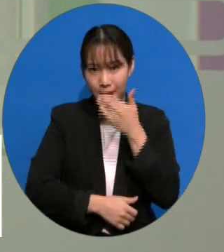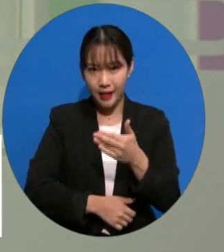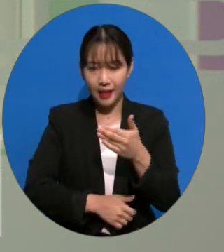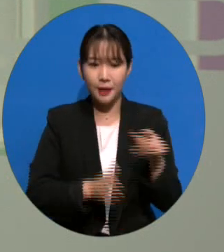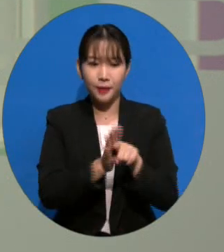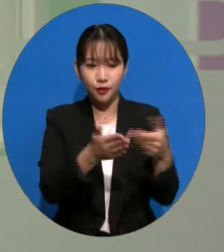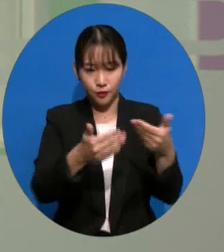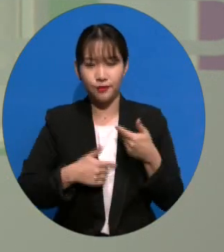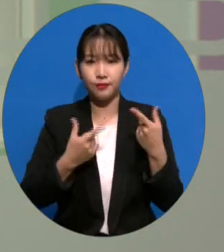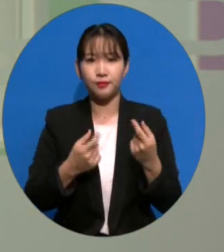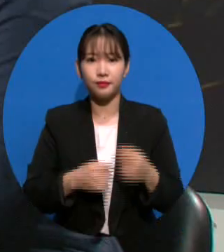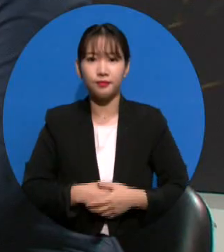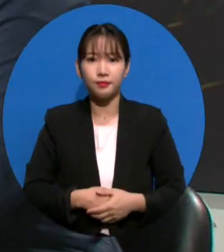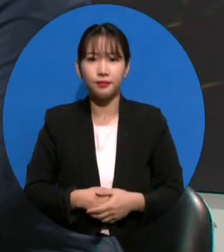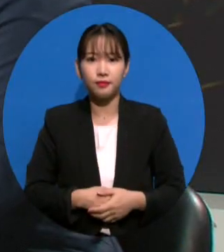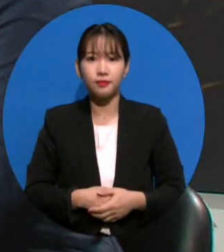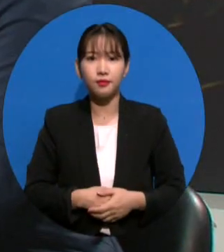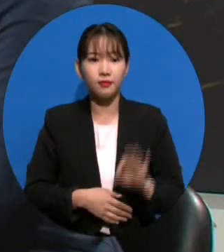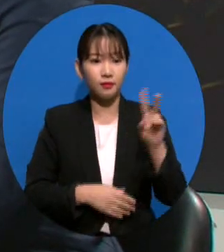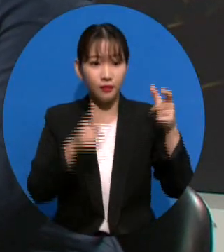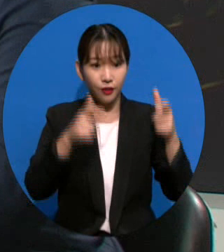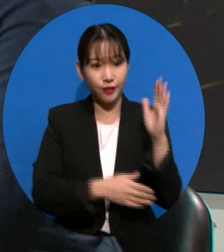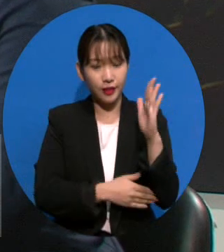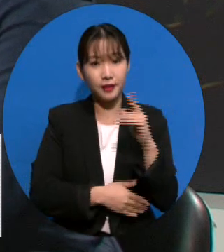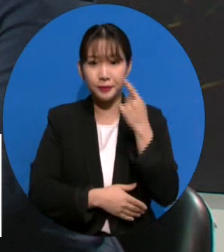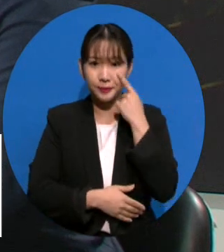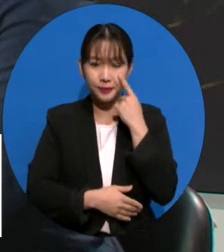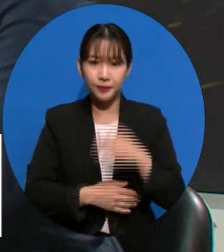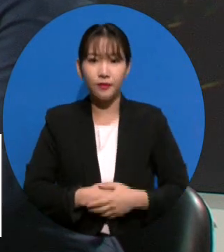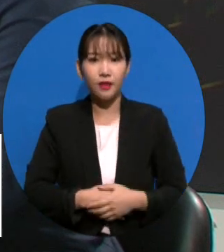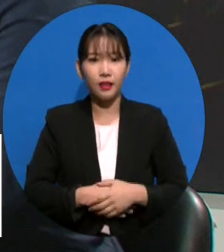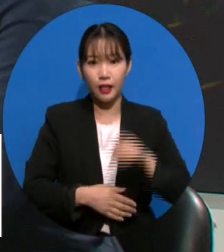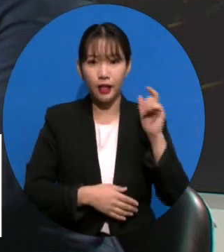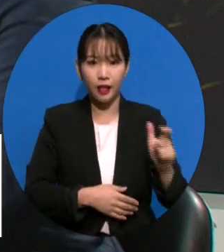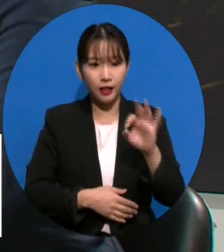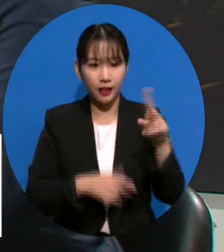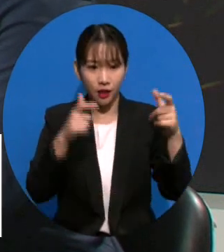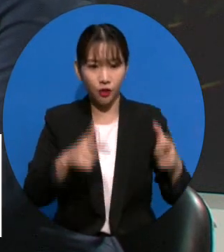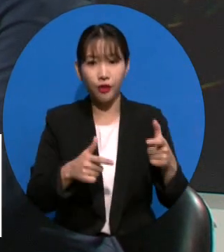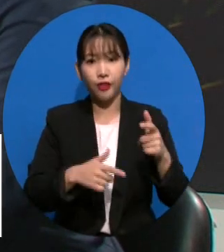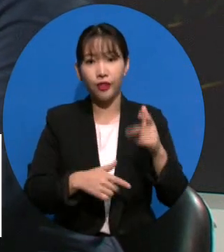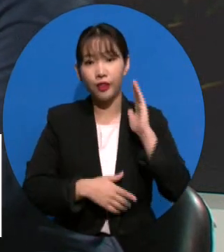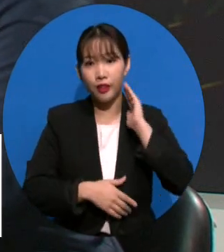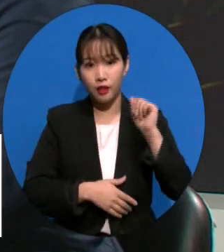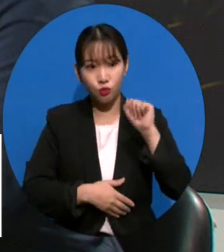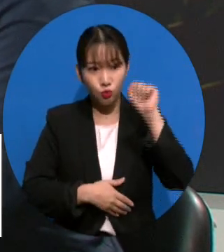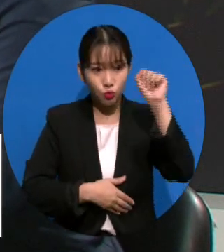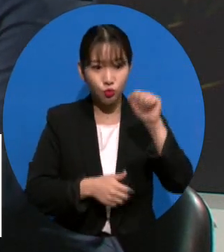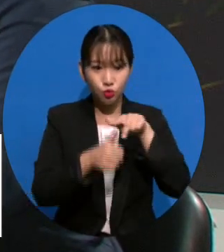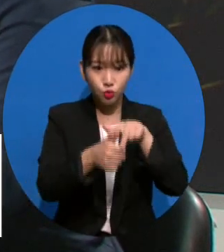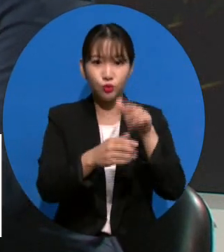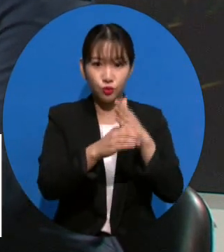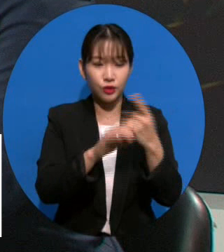이렇게 믿어주시는 것 같습니다. 네. 네. 야권 이야기도 좀 해보겠습니다. 유력한 야권의 대선 후보들